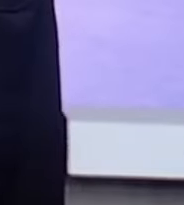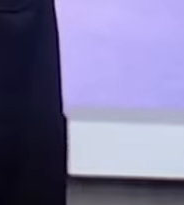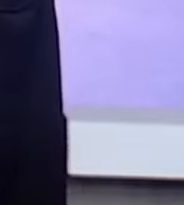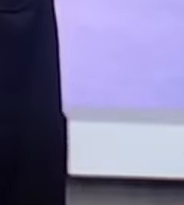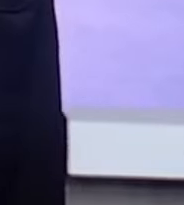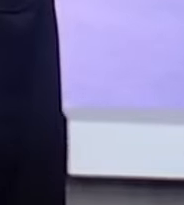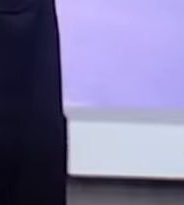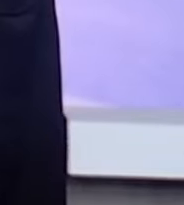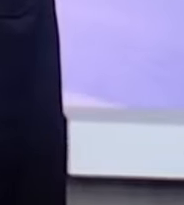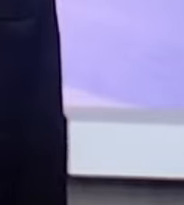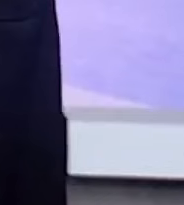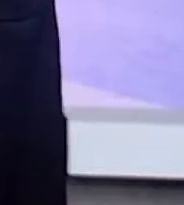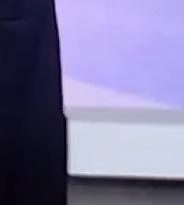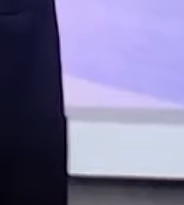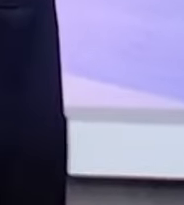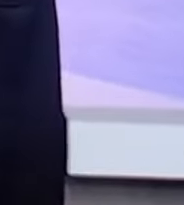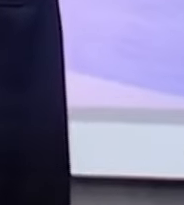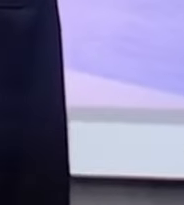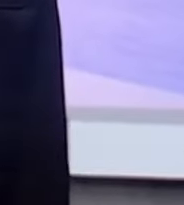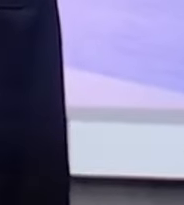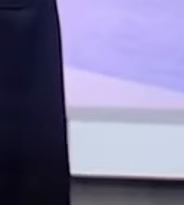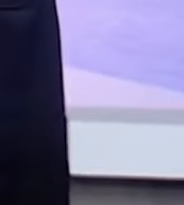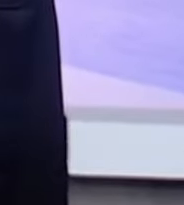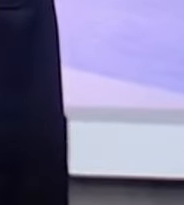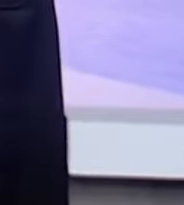sa YouTube at para sa mga kapuso abroad,